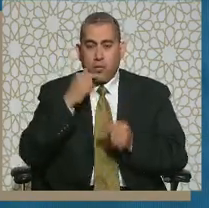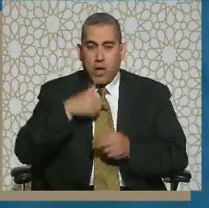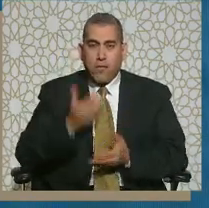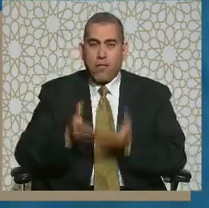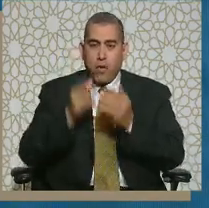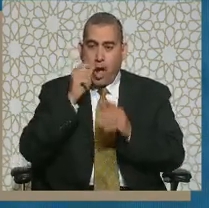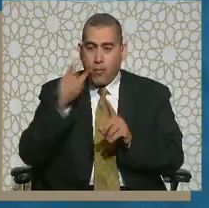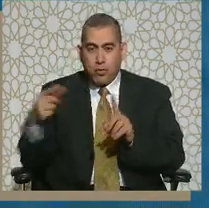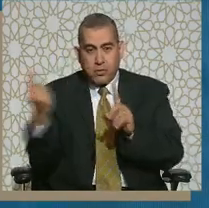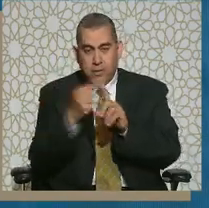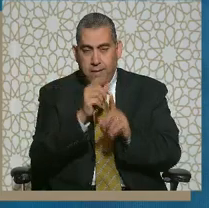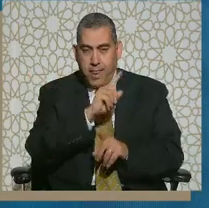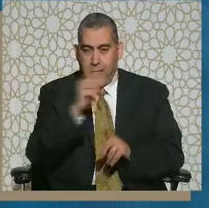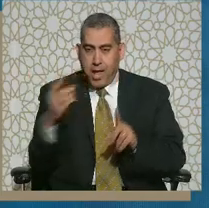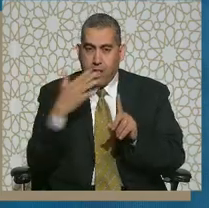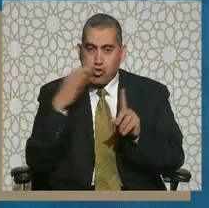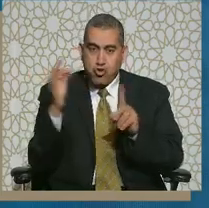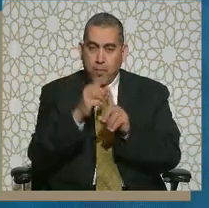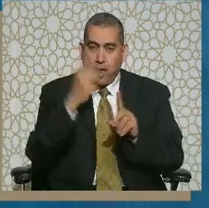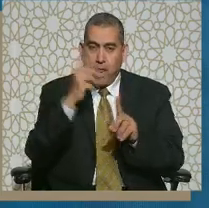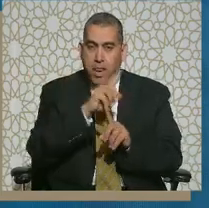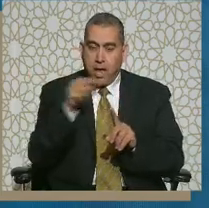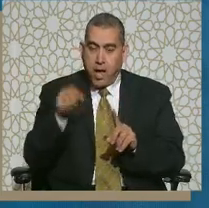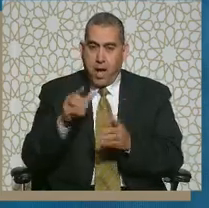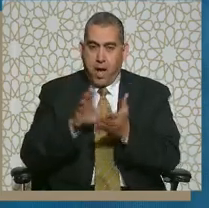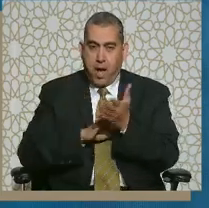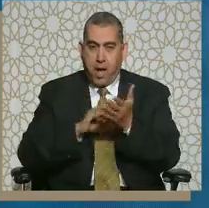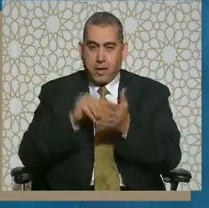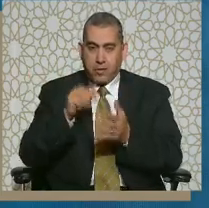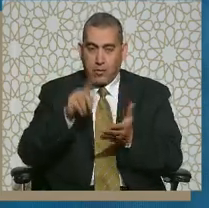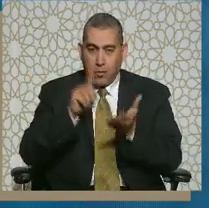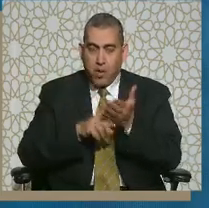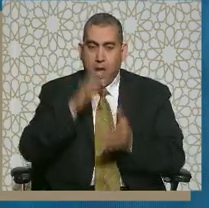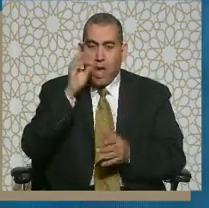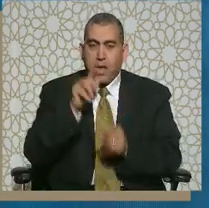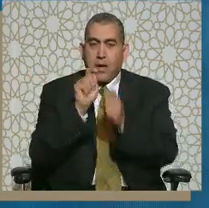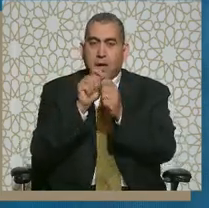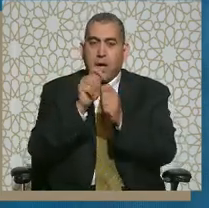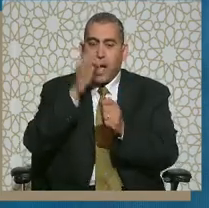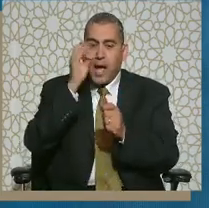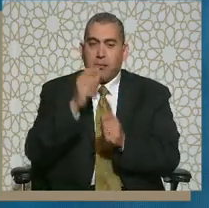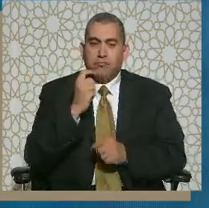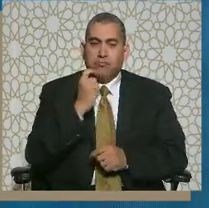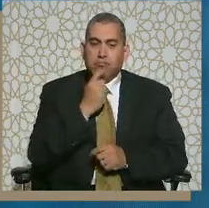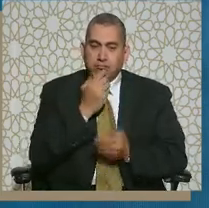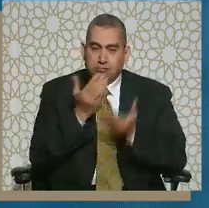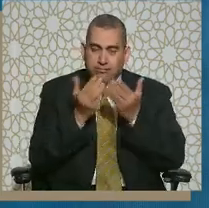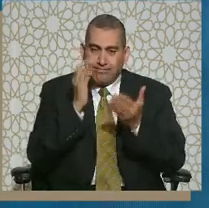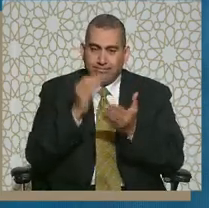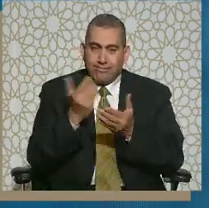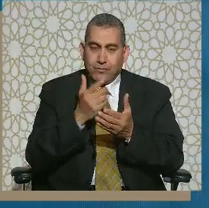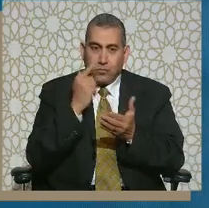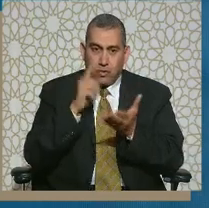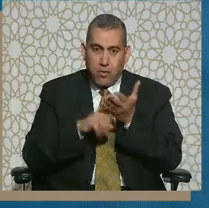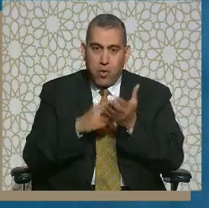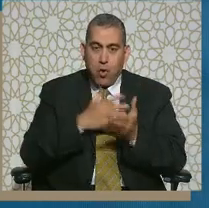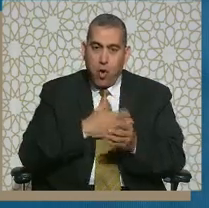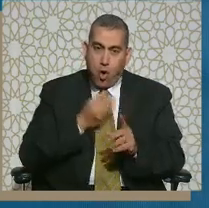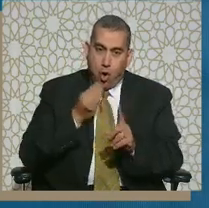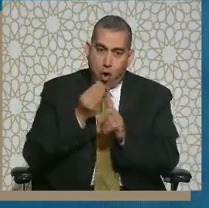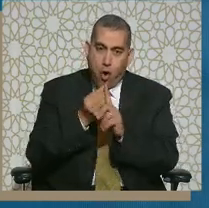على ابوهم لكن ده مؤشر خطر يبقى انت محتاج معالجات دقيقه عشان تخلي حبك